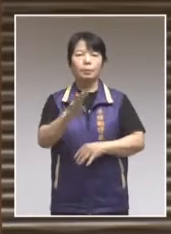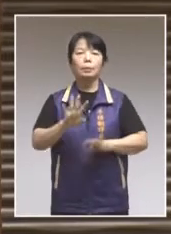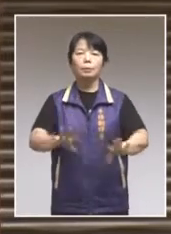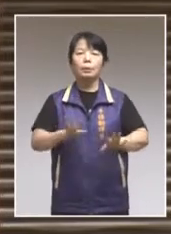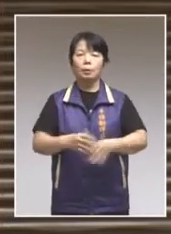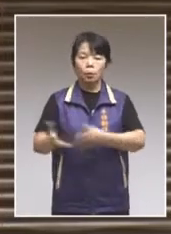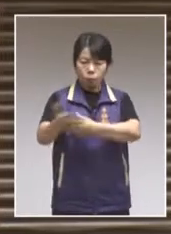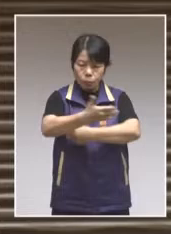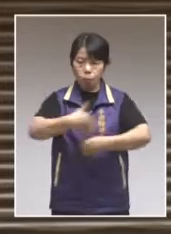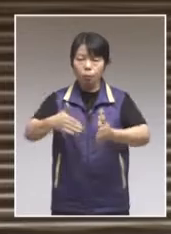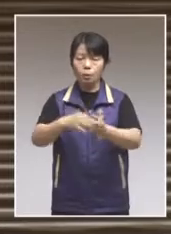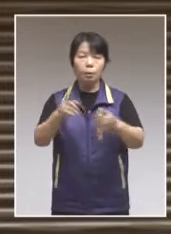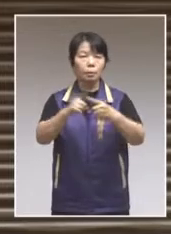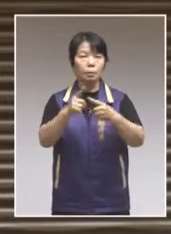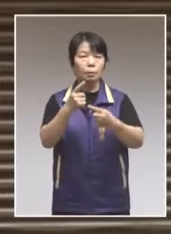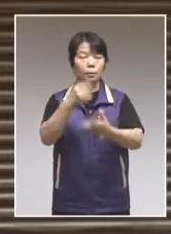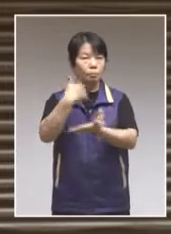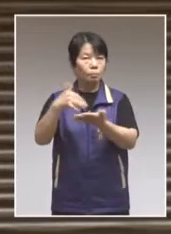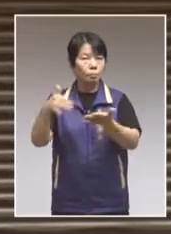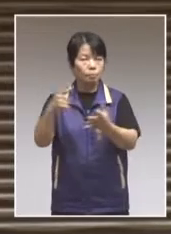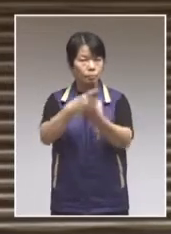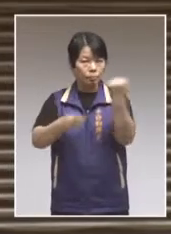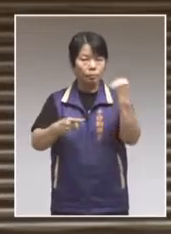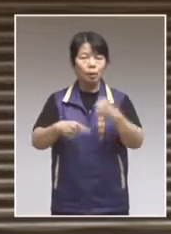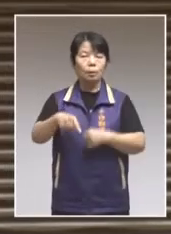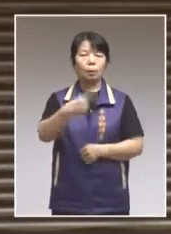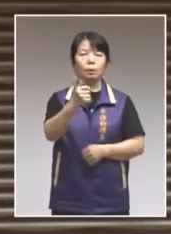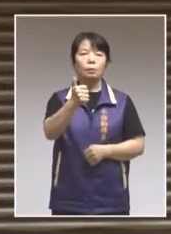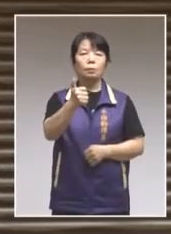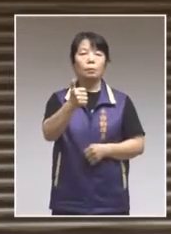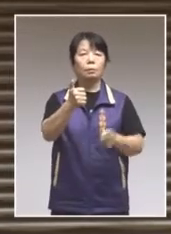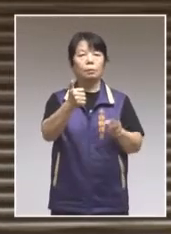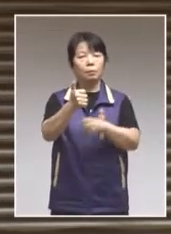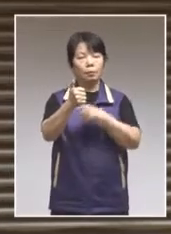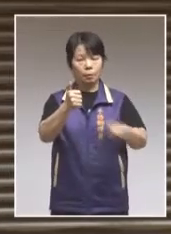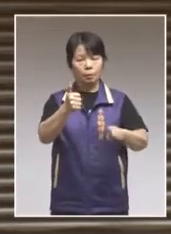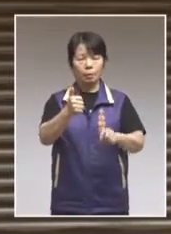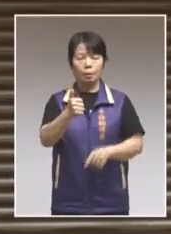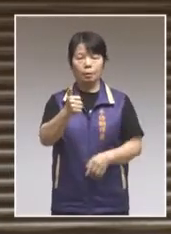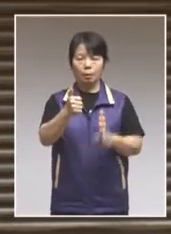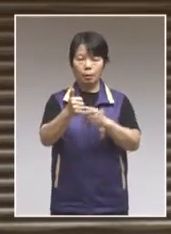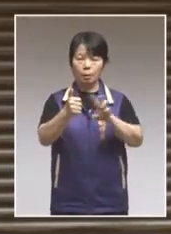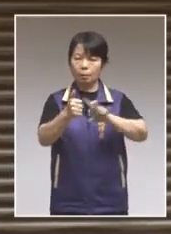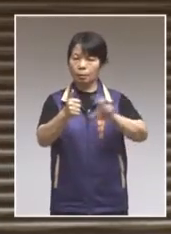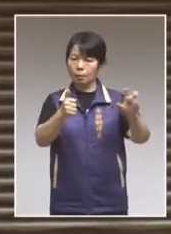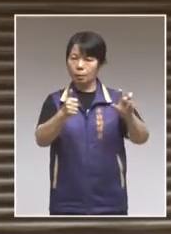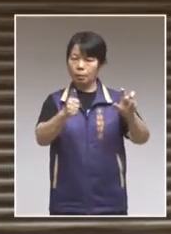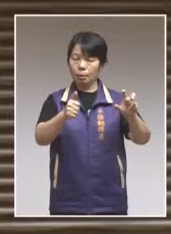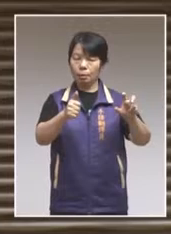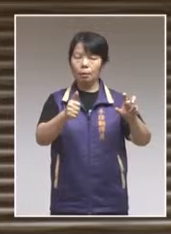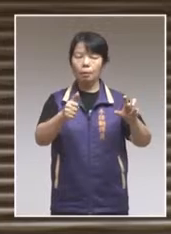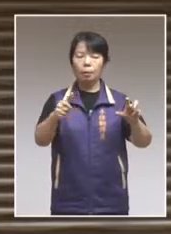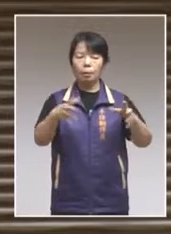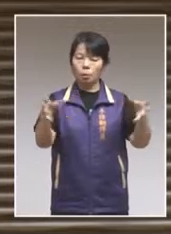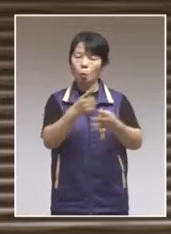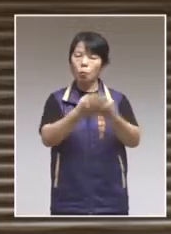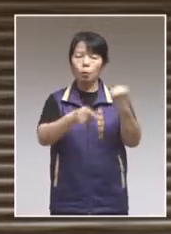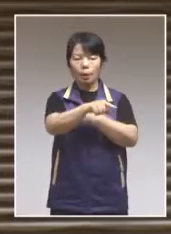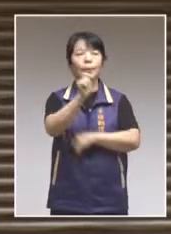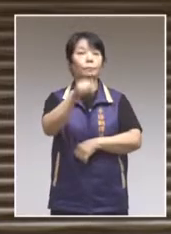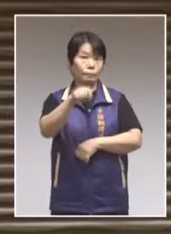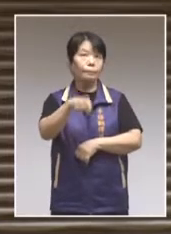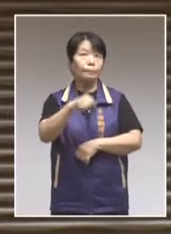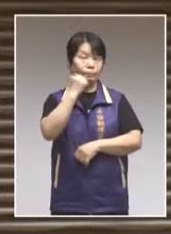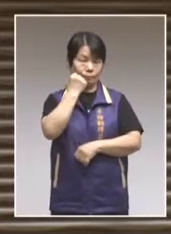集起来，我们人数总共人数是150位学生，但其中有70位同学愿意施打，所以目前算起